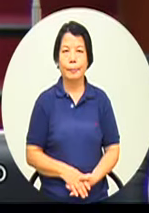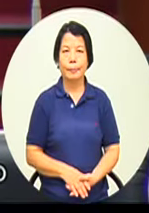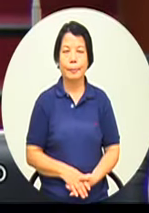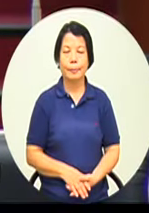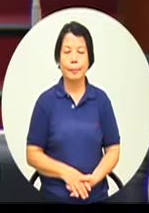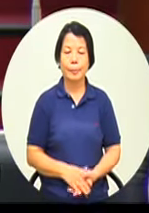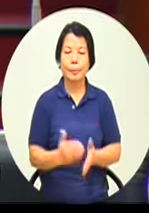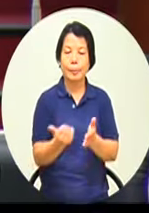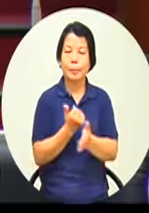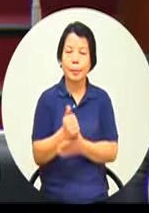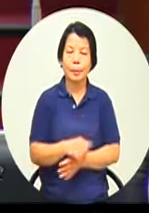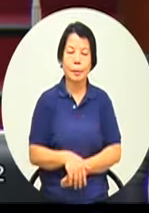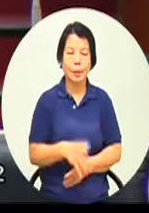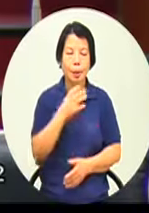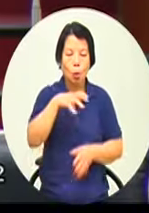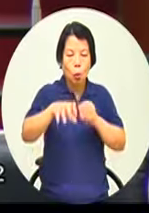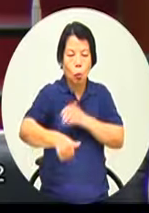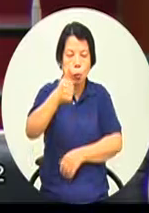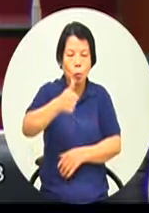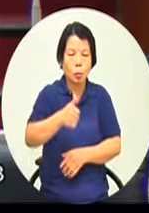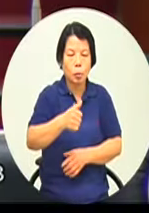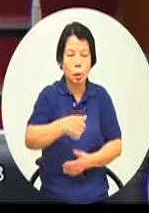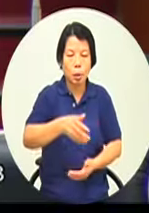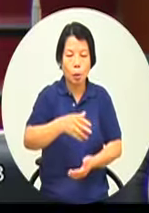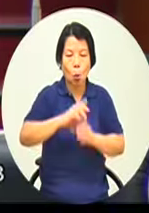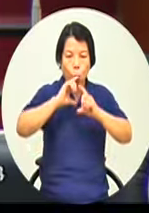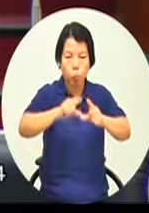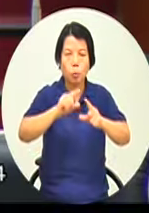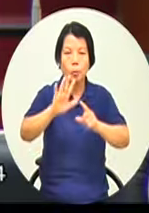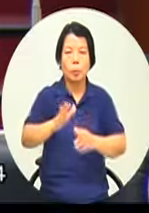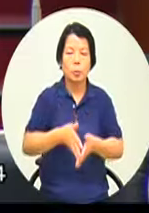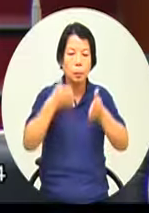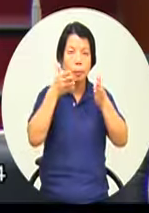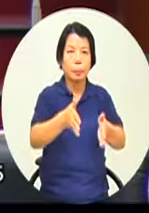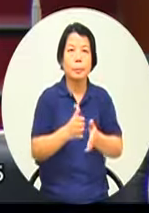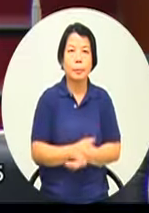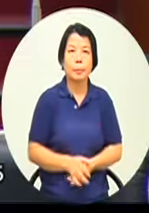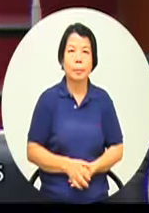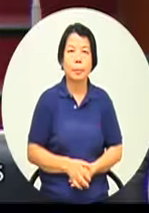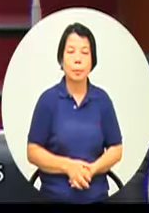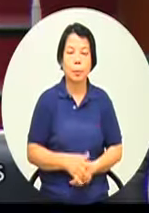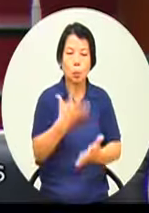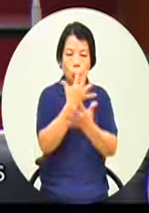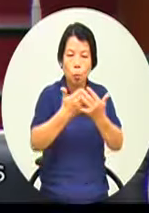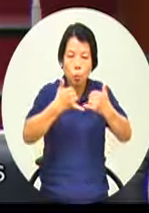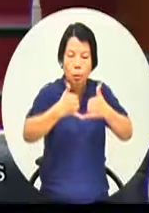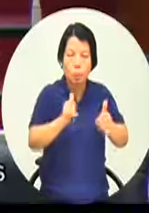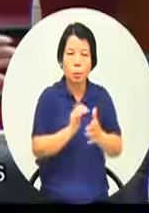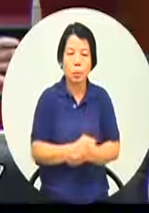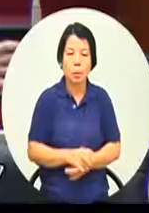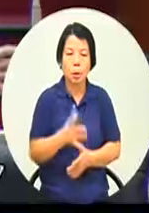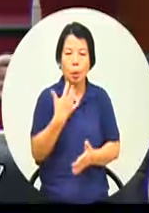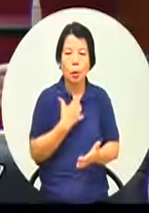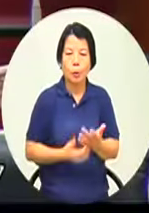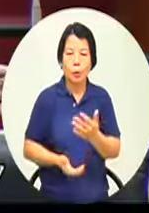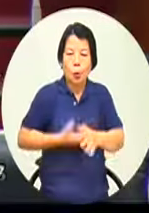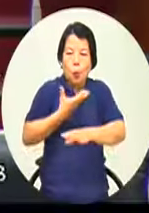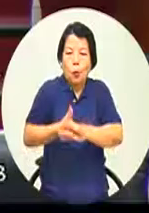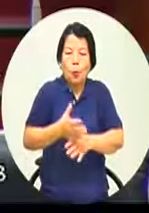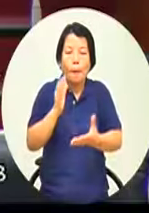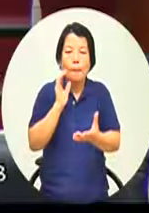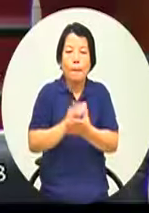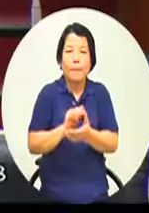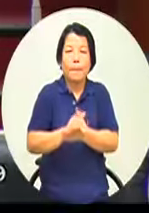刚刚我有听局长答询吼，针对因为网络上。有很热心的这个市民朋友